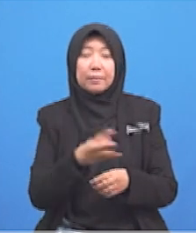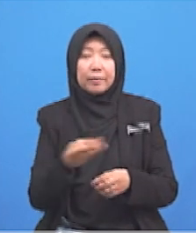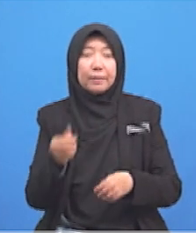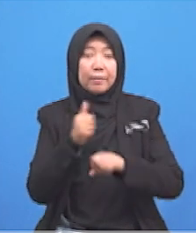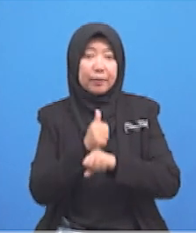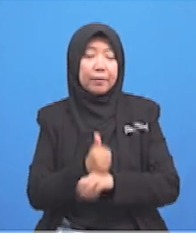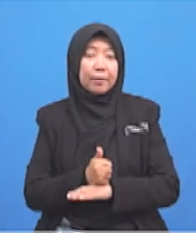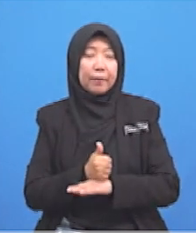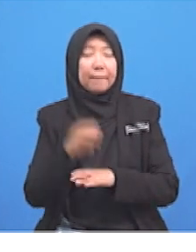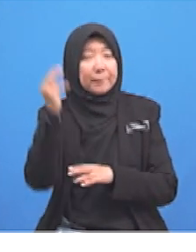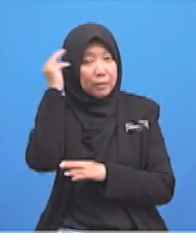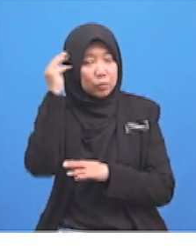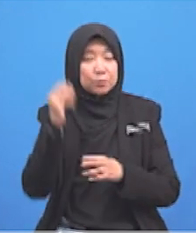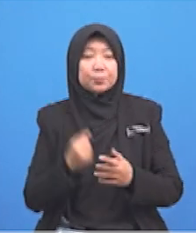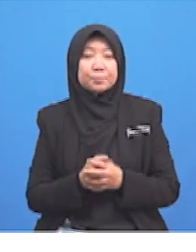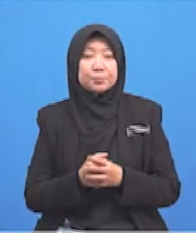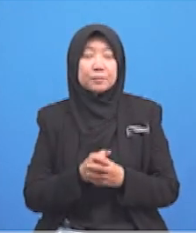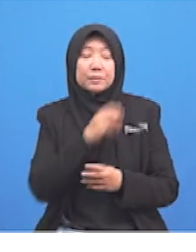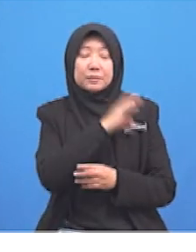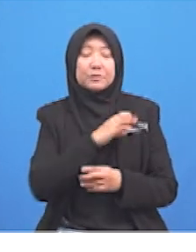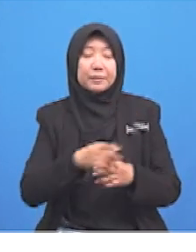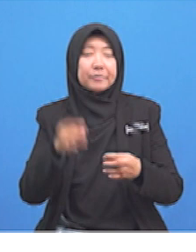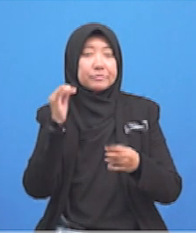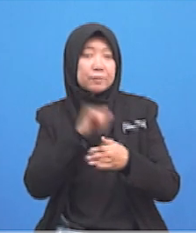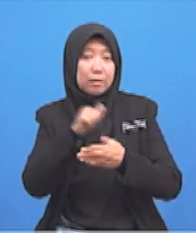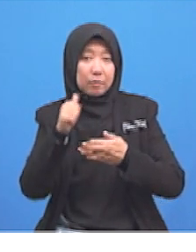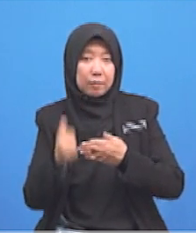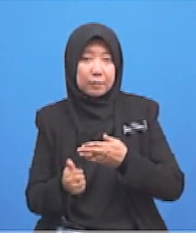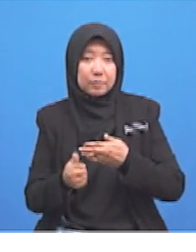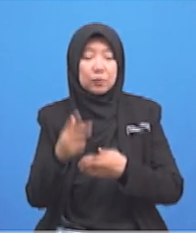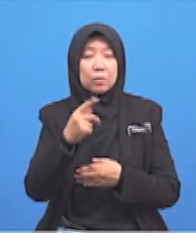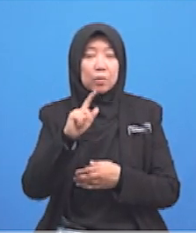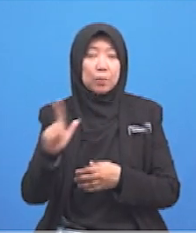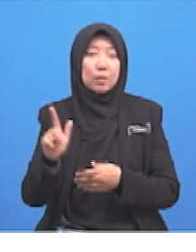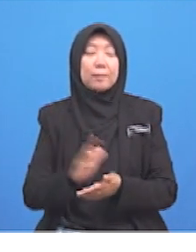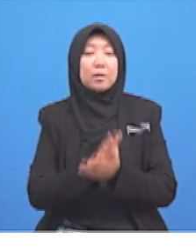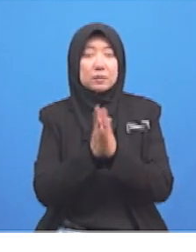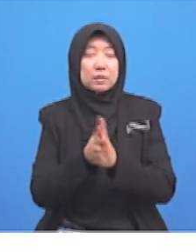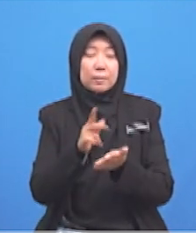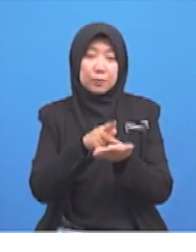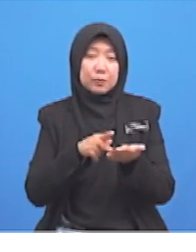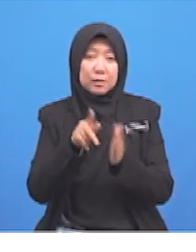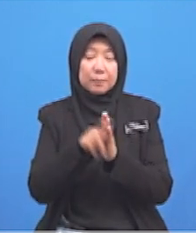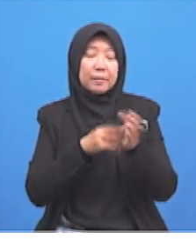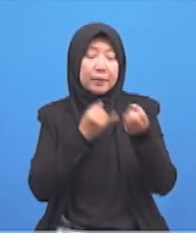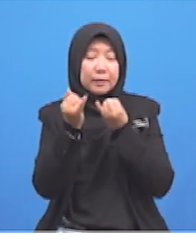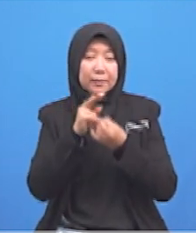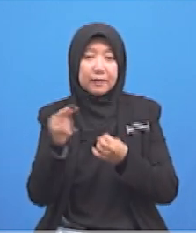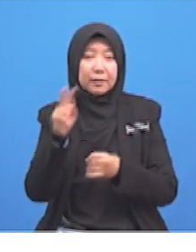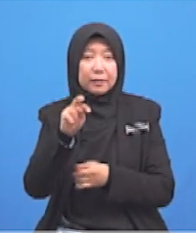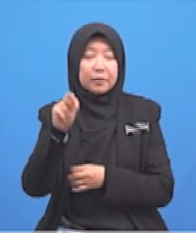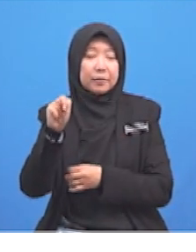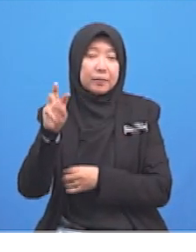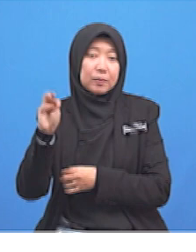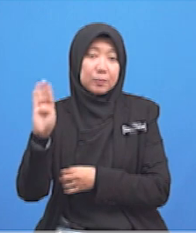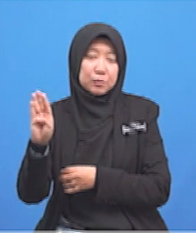Melayu. Ciri yang terakhir ialah Kuala Lumpur menjadi pusat pentadbiran negeri-negeri